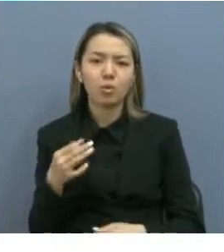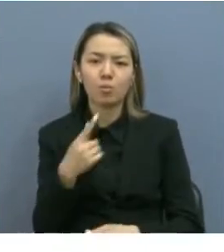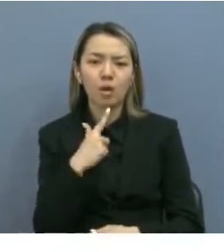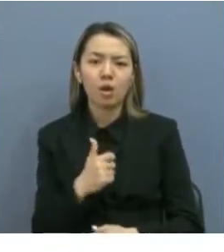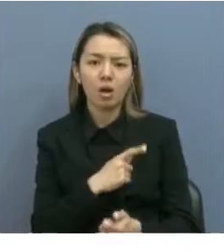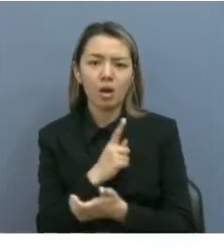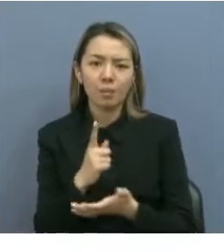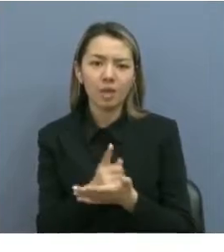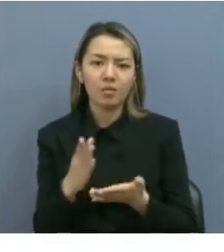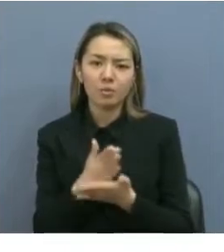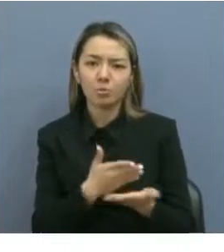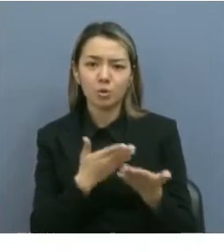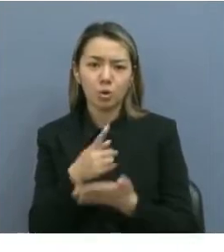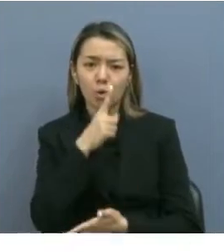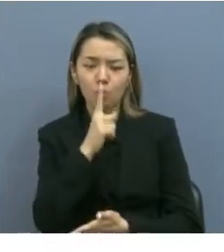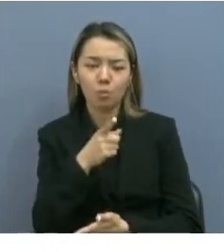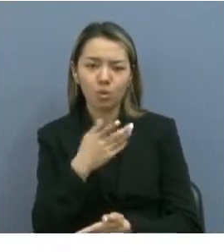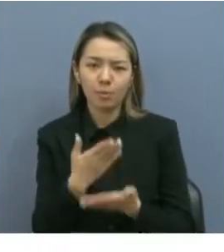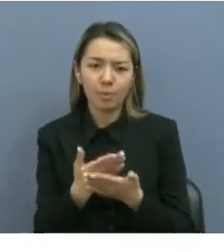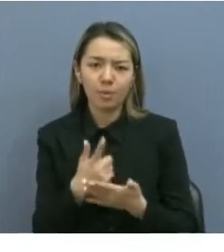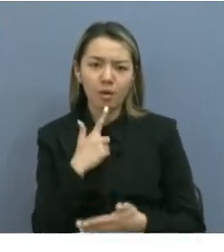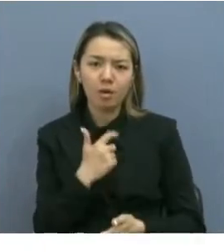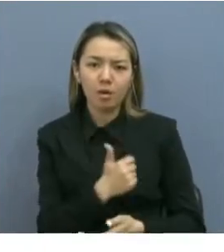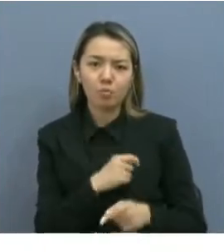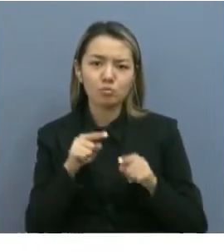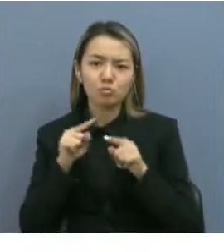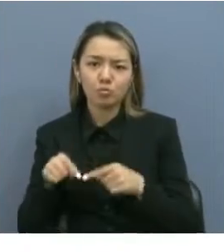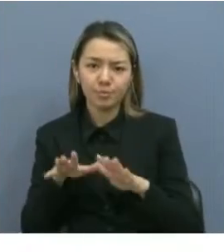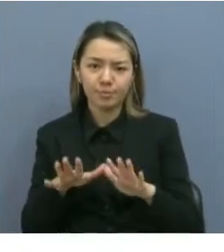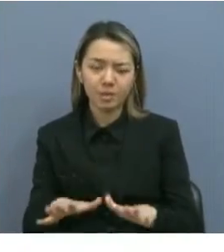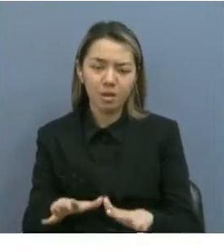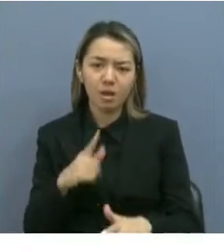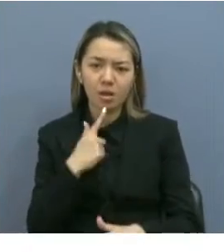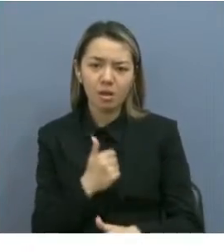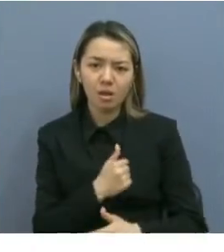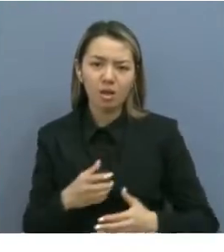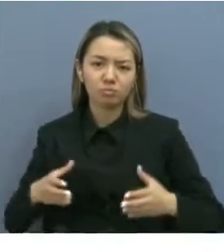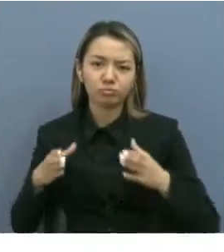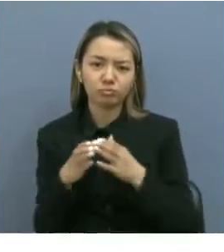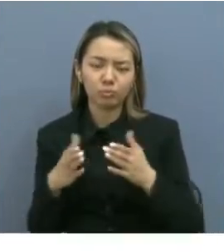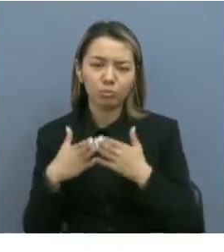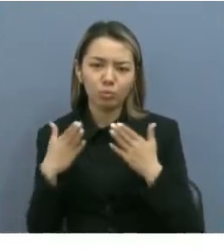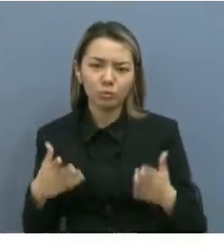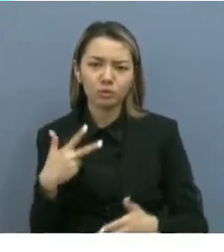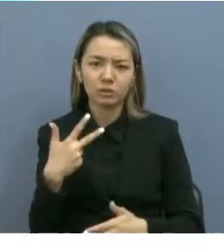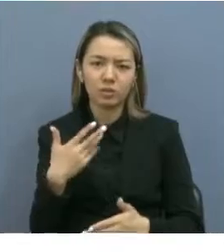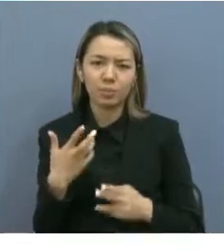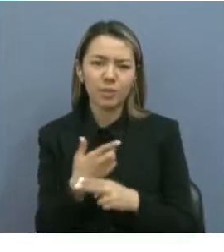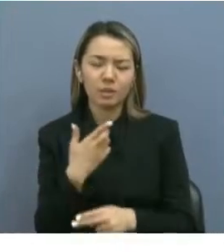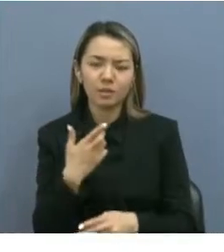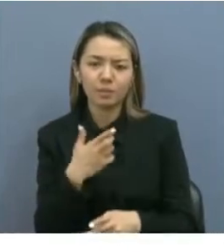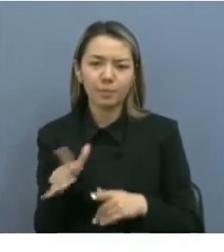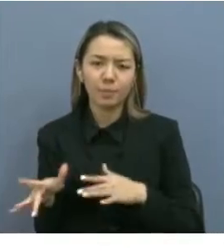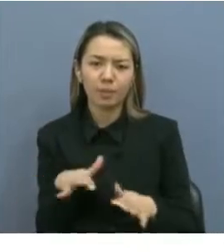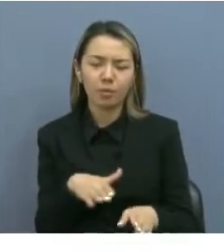әскери міндеттілер мүлдем шақыртылмауы мүмкін. Әскери бөлімдер орналасқан аймақтарда әскери құрылымдардың едәуір бөлігі онсыз да белгіленген